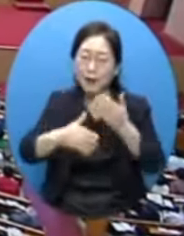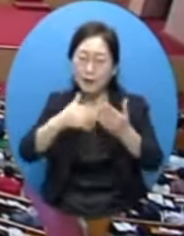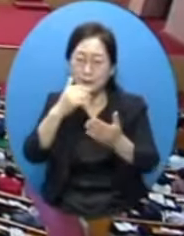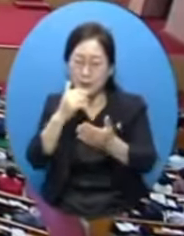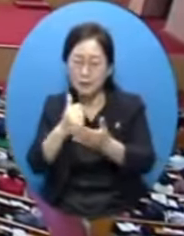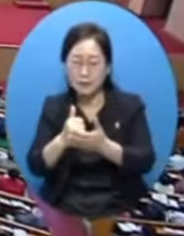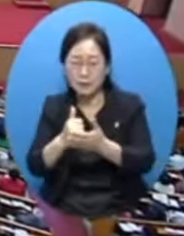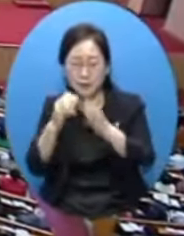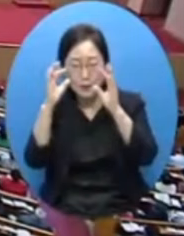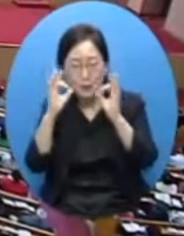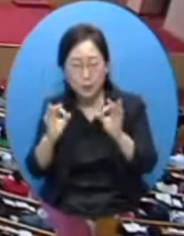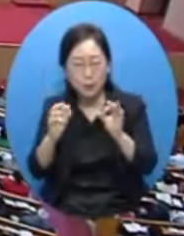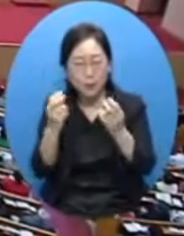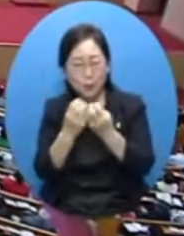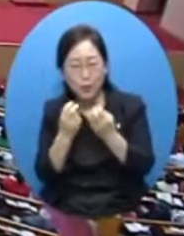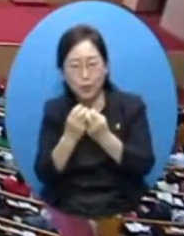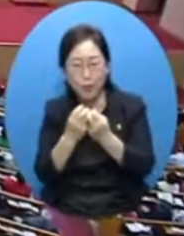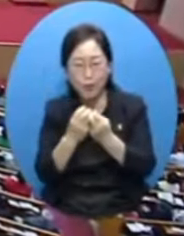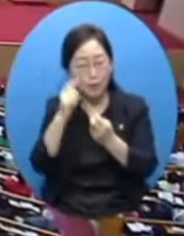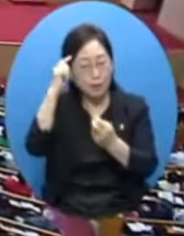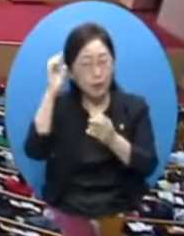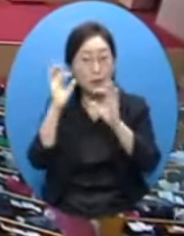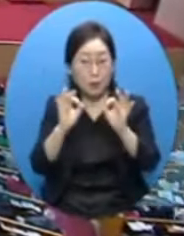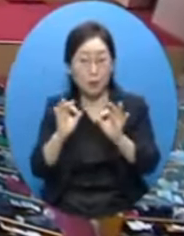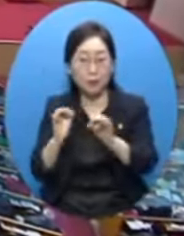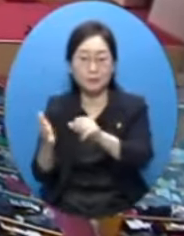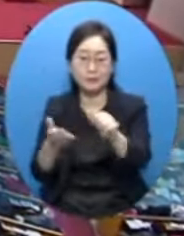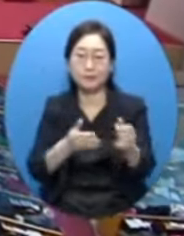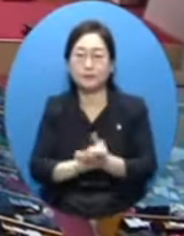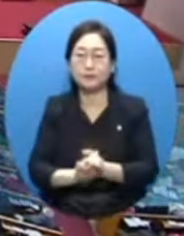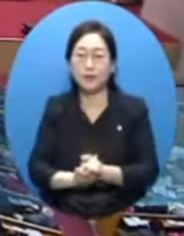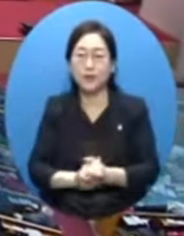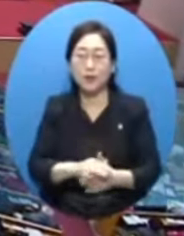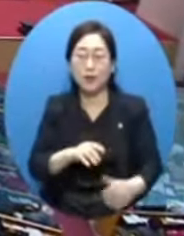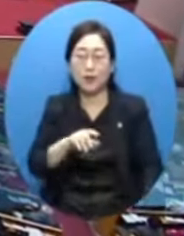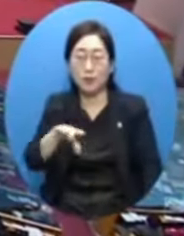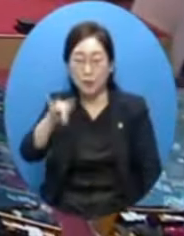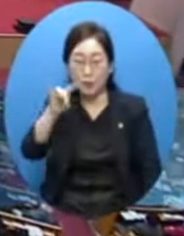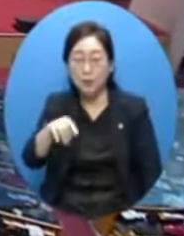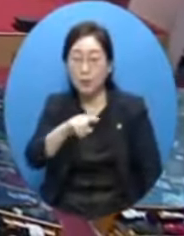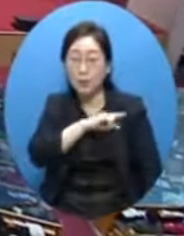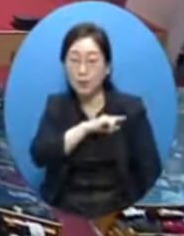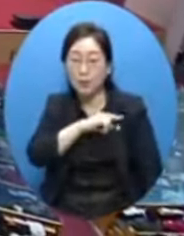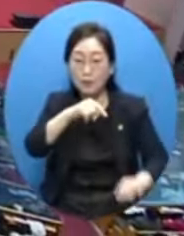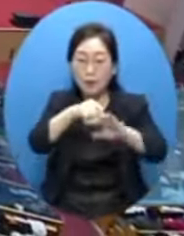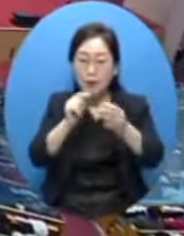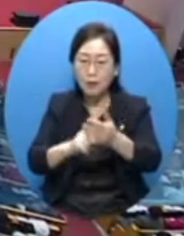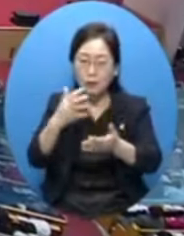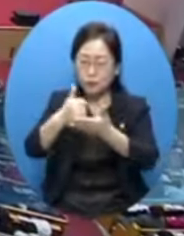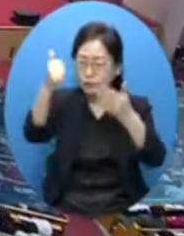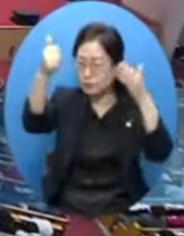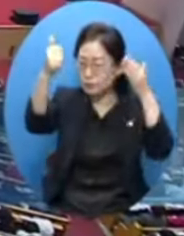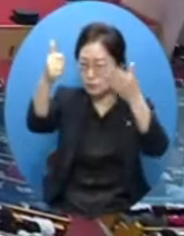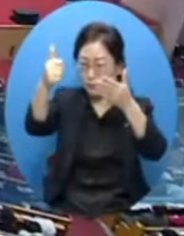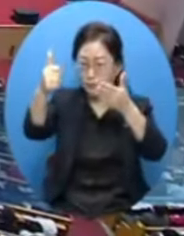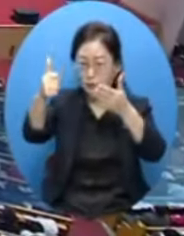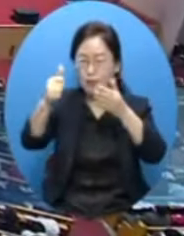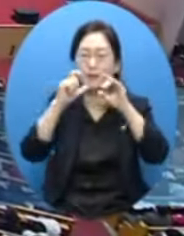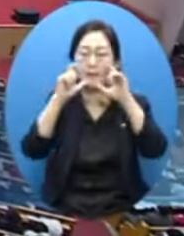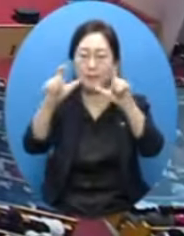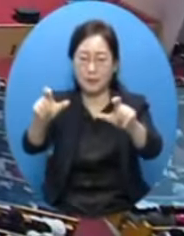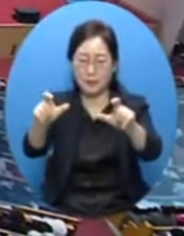있는가를 함께 생각해 보기를 원합니다. 먼저 그는 마음을 주께로 향하라고 백성들에게